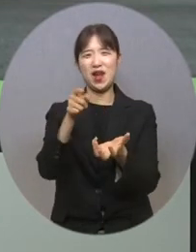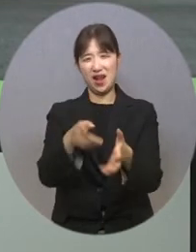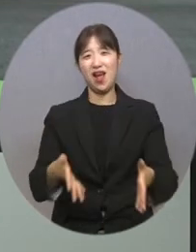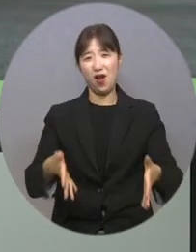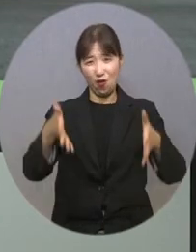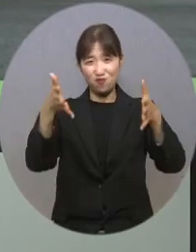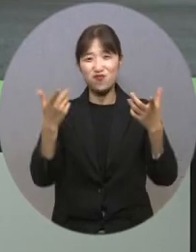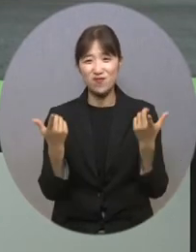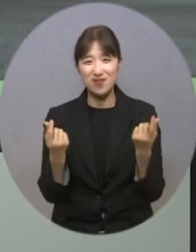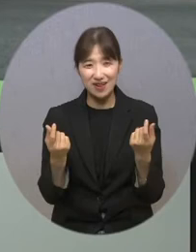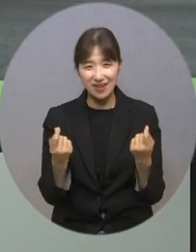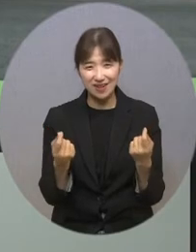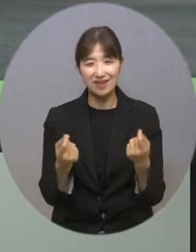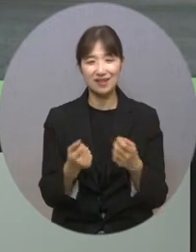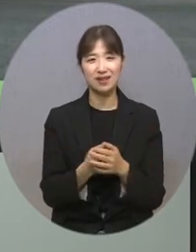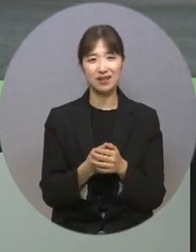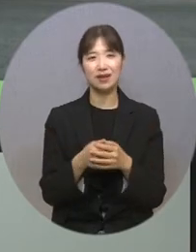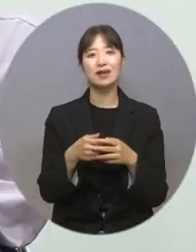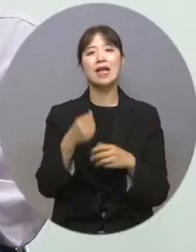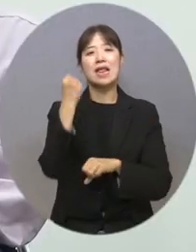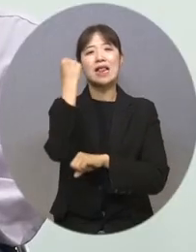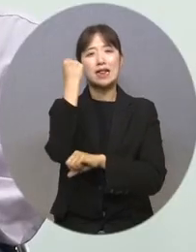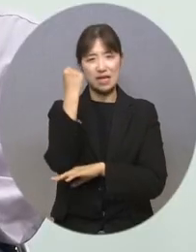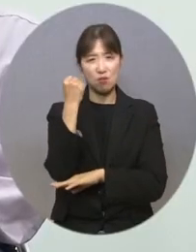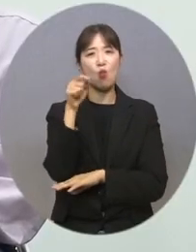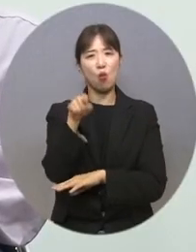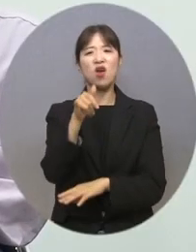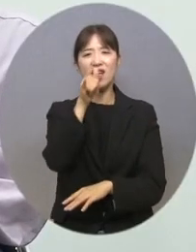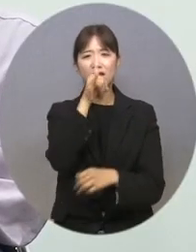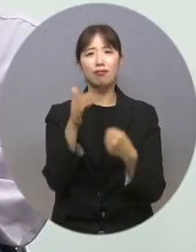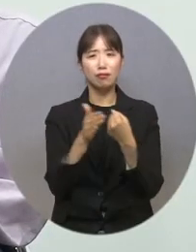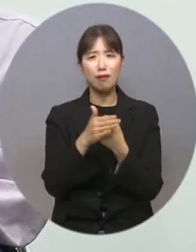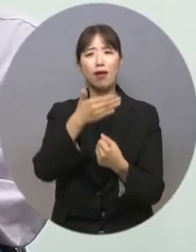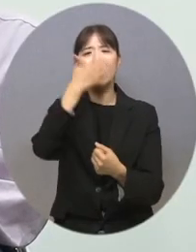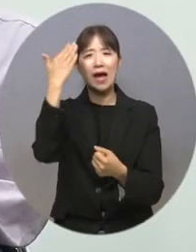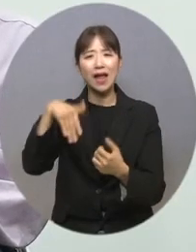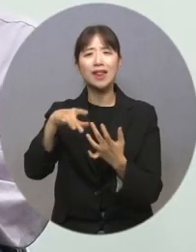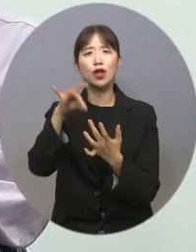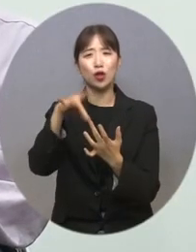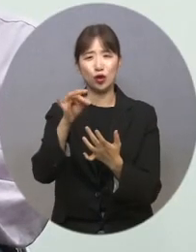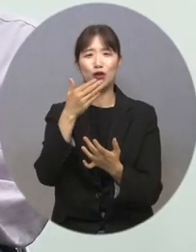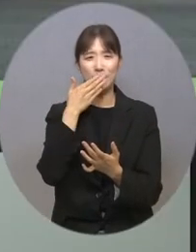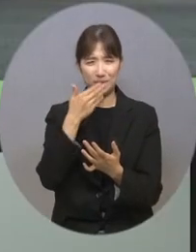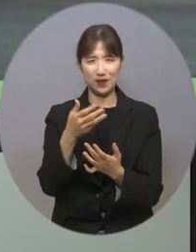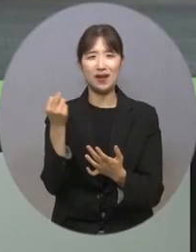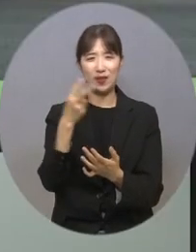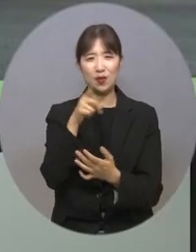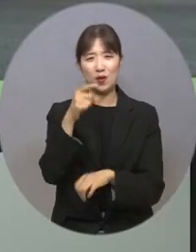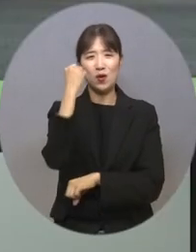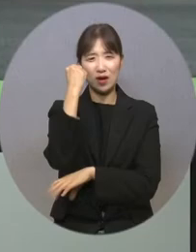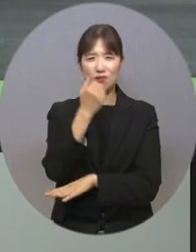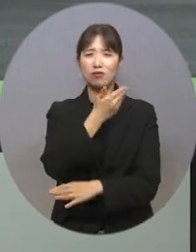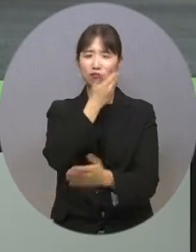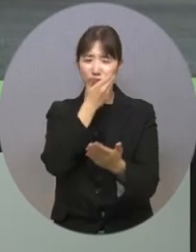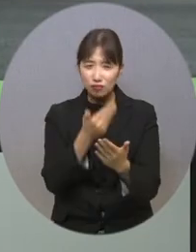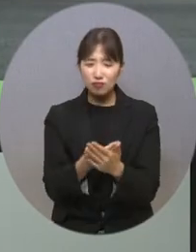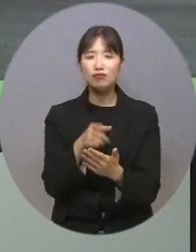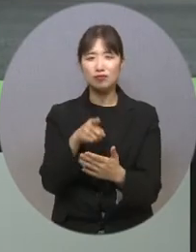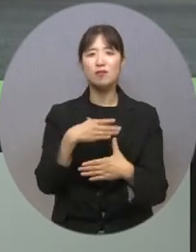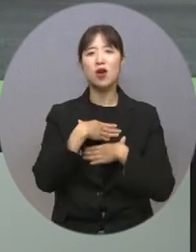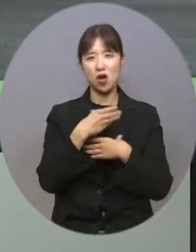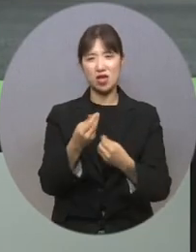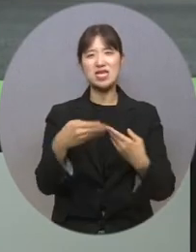계신 건데 그래도 기본이 갖추어져 있기 때문에 선택하실수 있고 또 기본 거기 굉장히 중요한 포인트가 일단